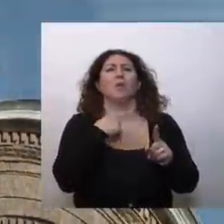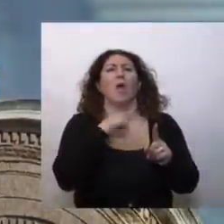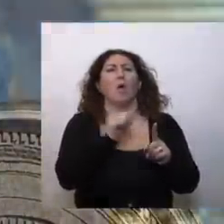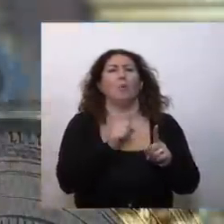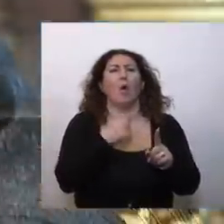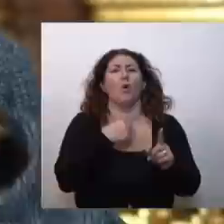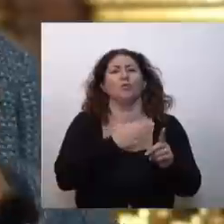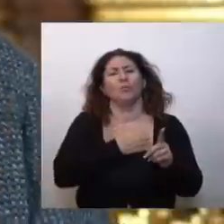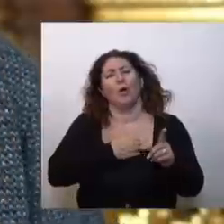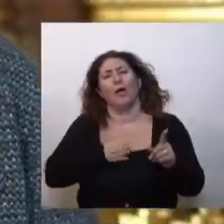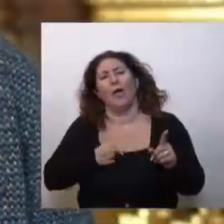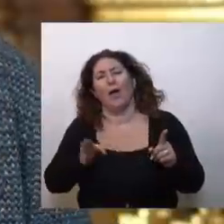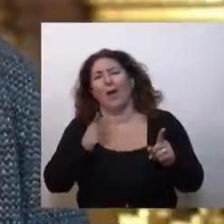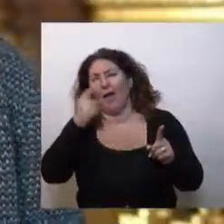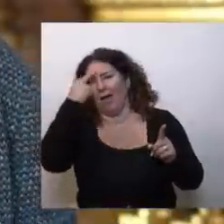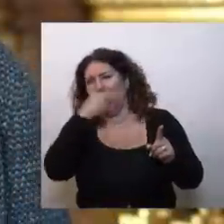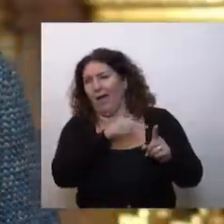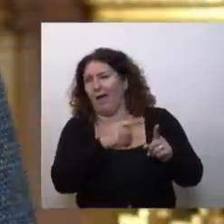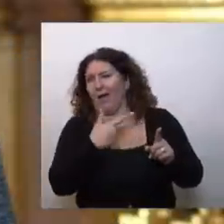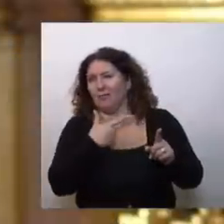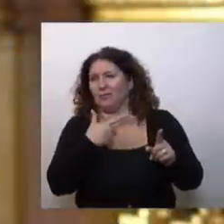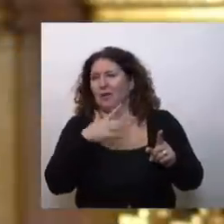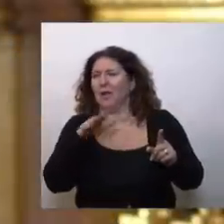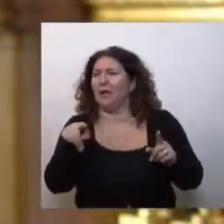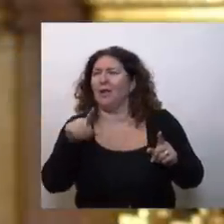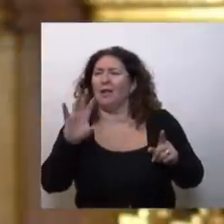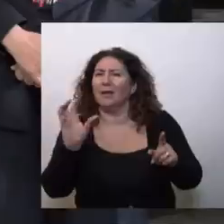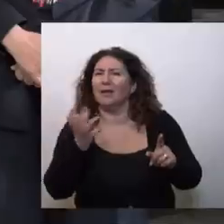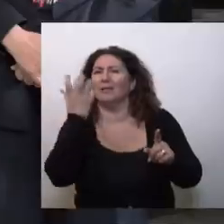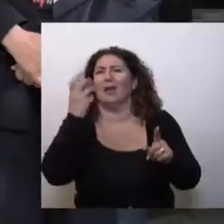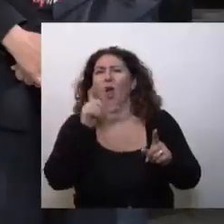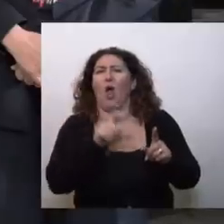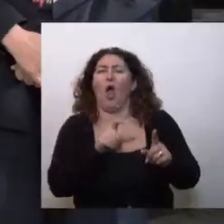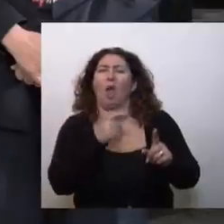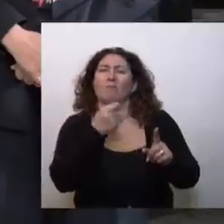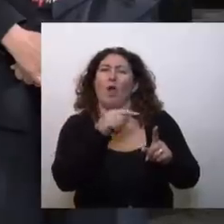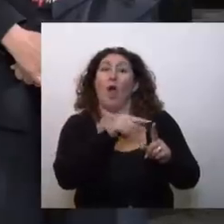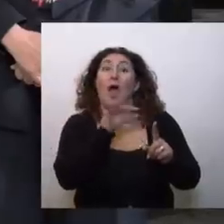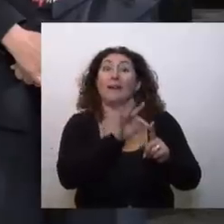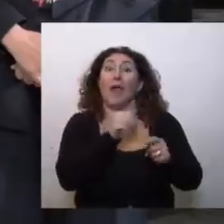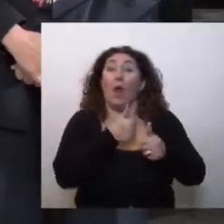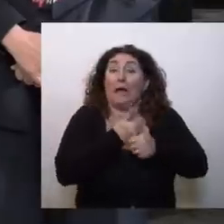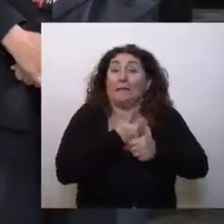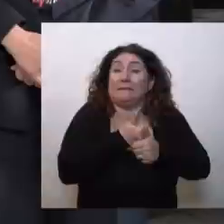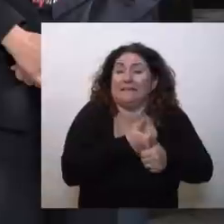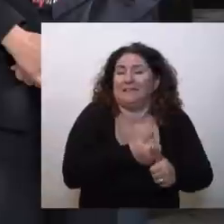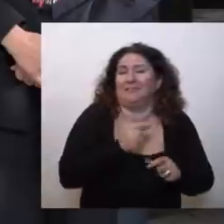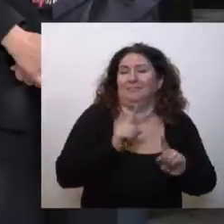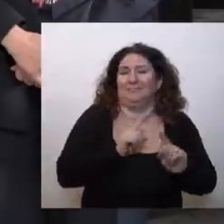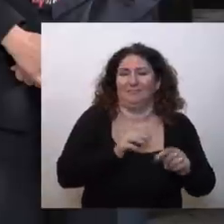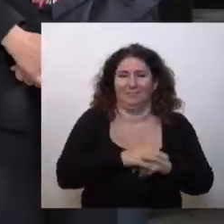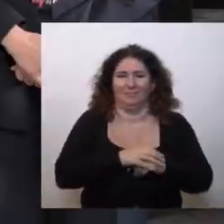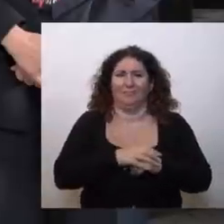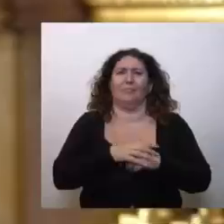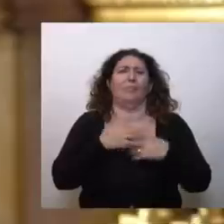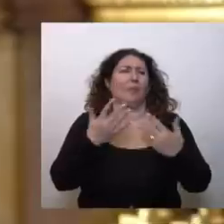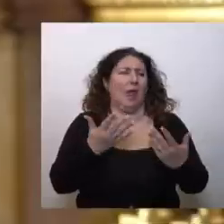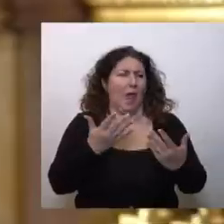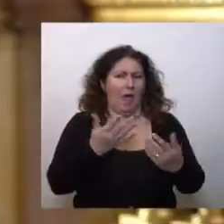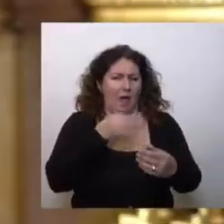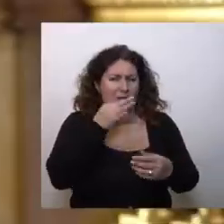mai visto. Grazie. Ma allora potremmo dire, il genio di Guarini come